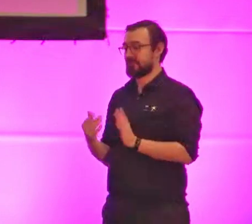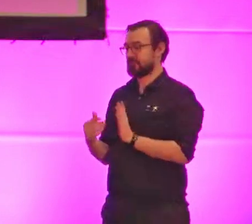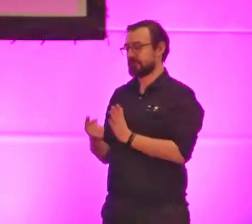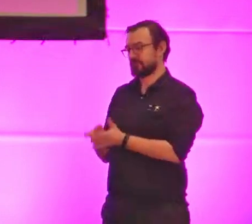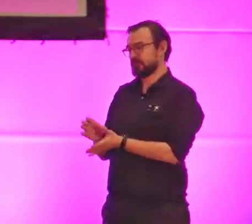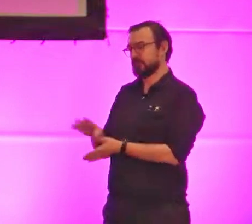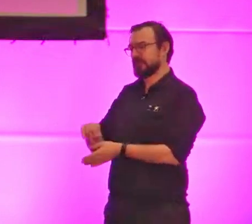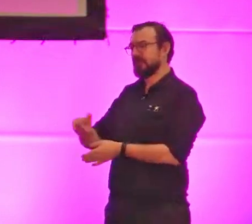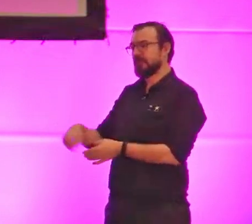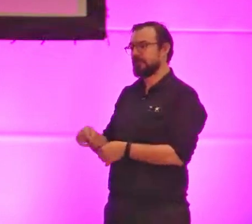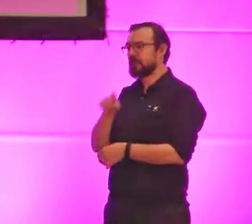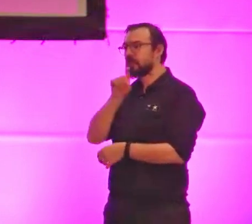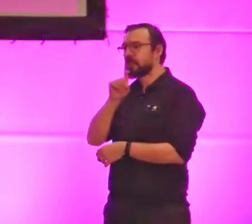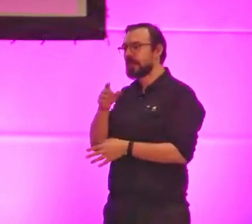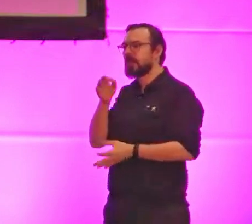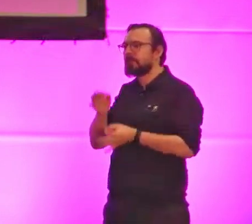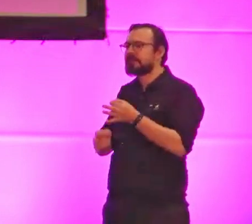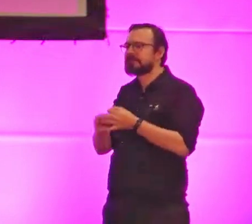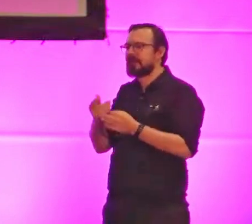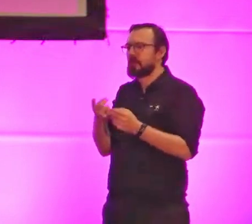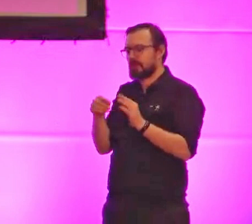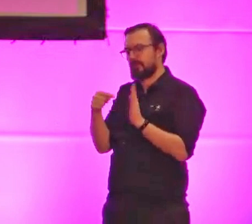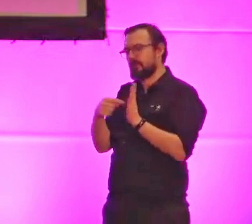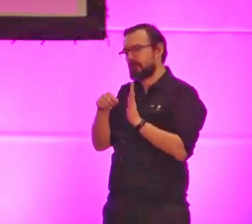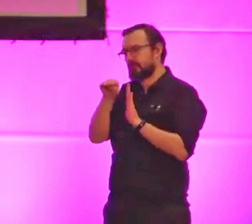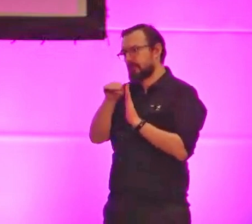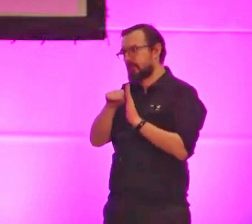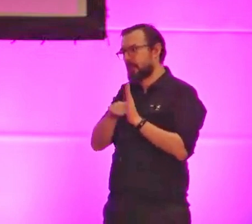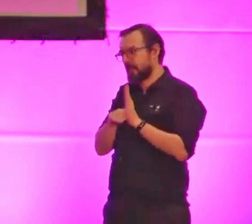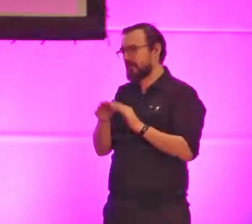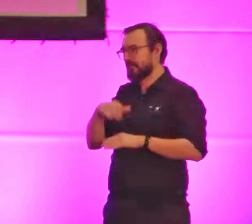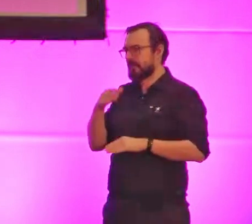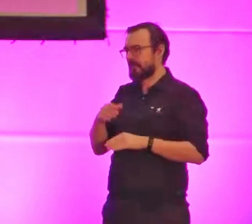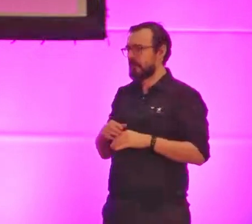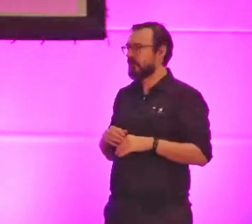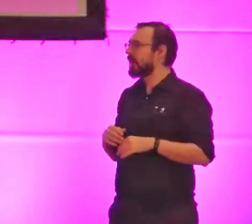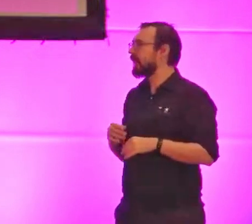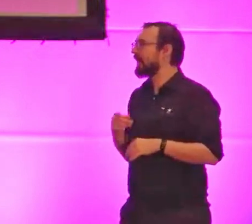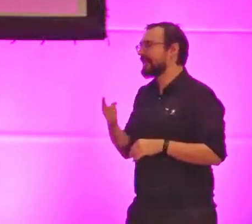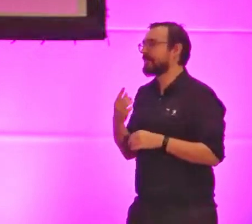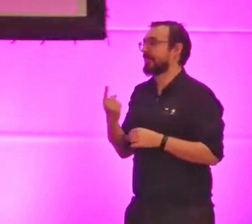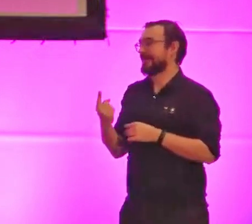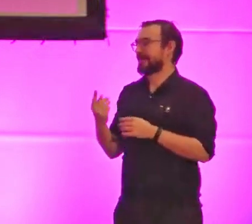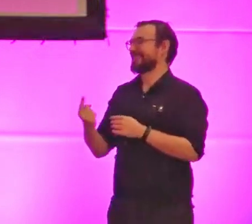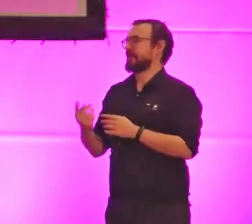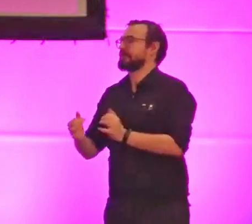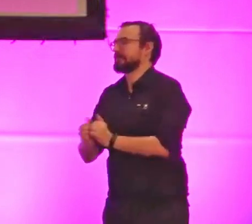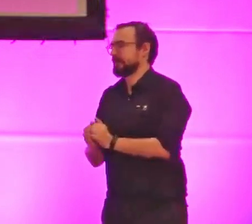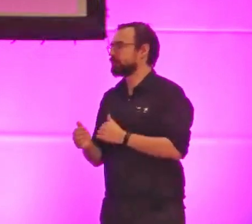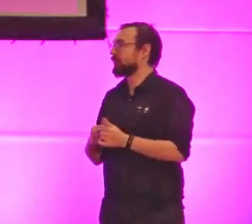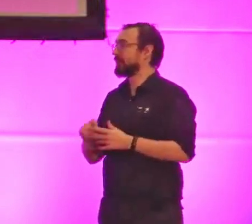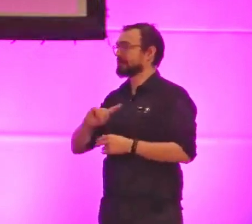att åklagarna preciserade vissa punkter. Så det var ytterligare ett sätt.